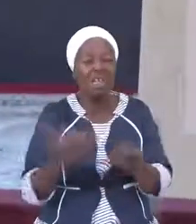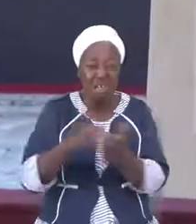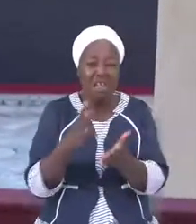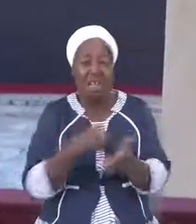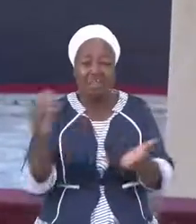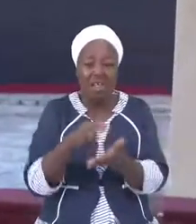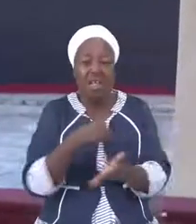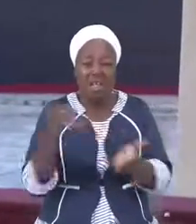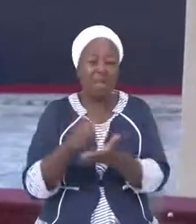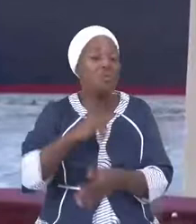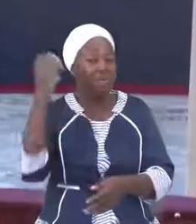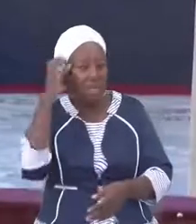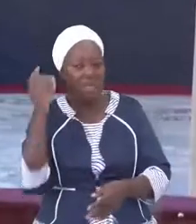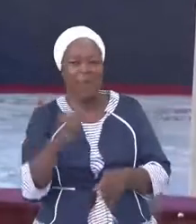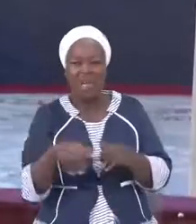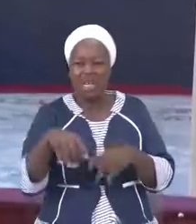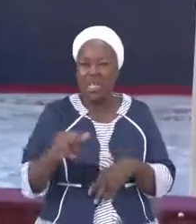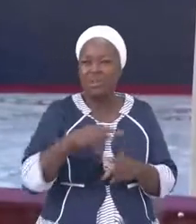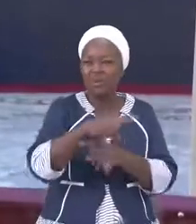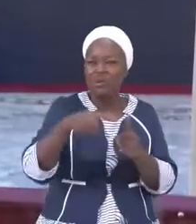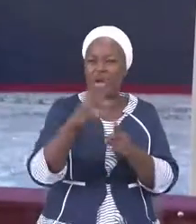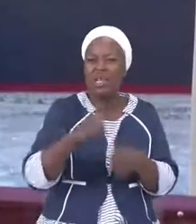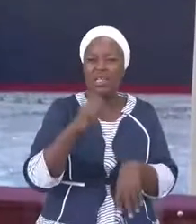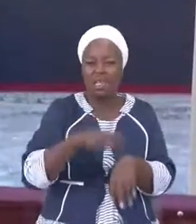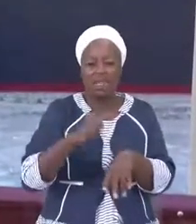on l'entend, et puis lorsque